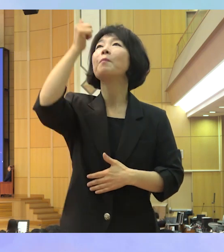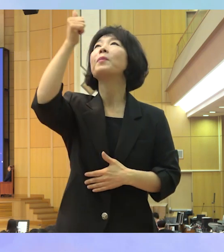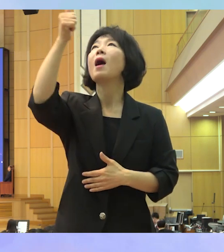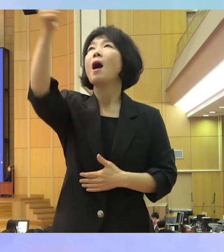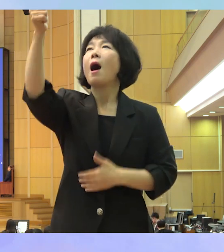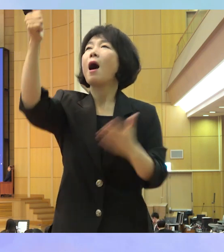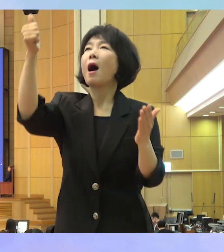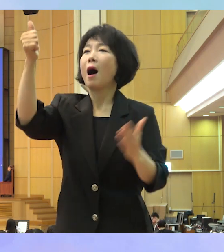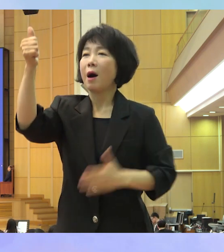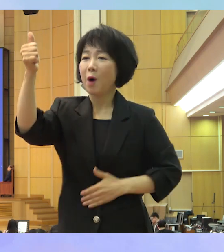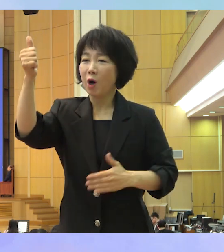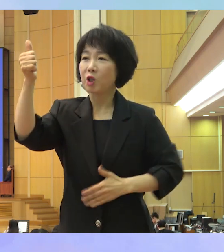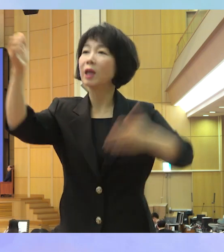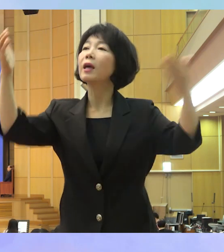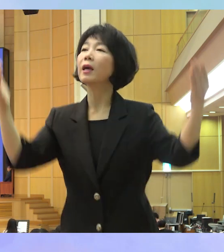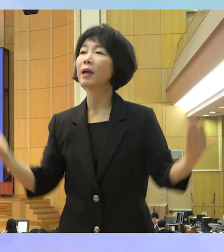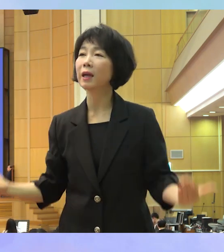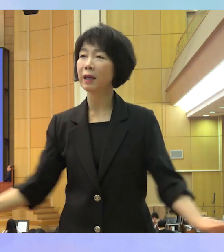돌아가